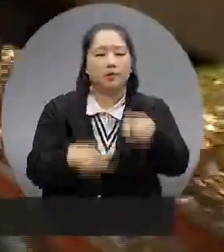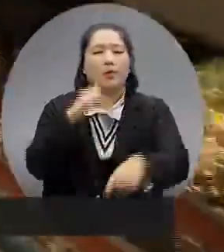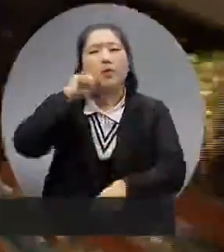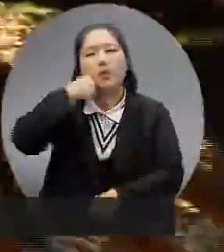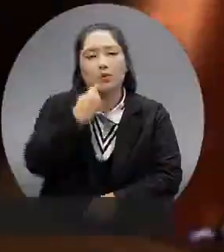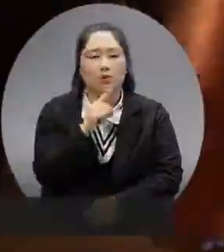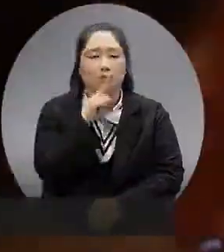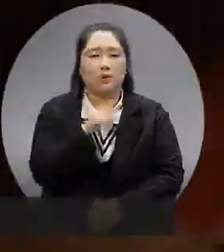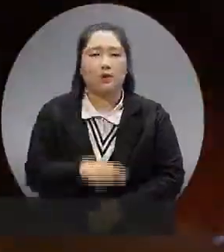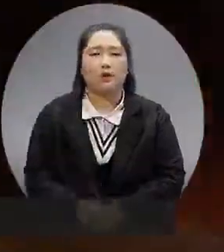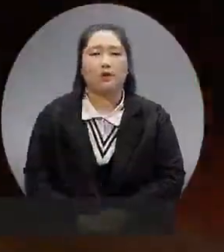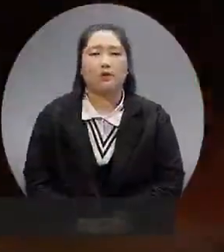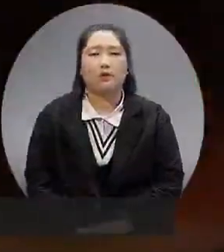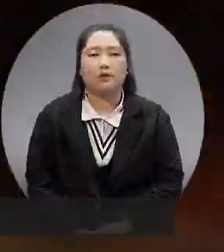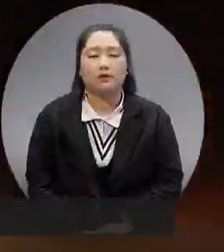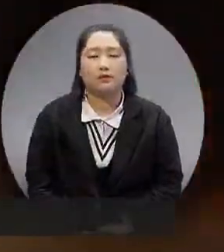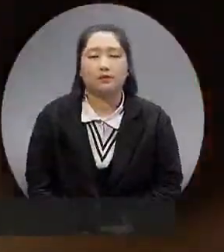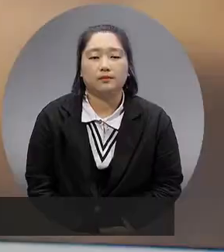강조했습니다.